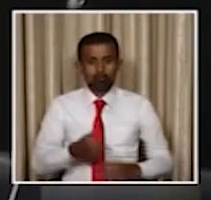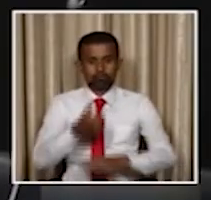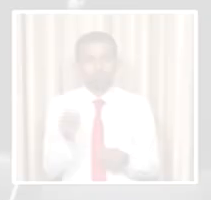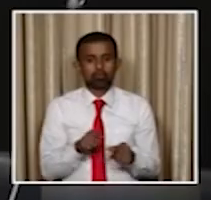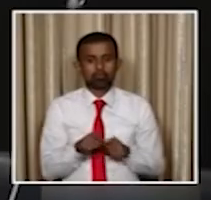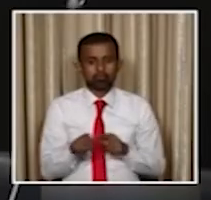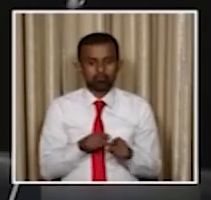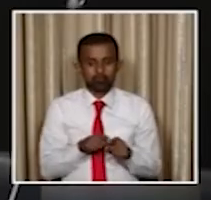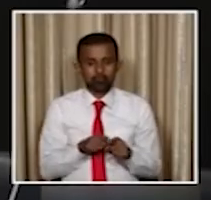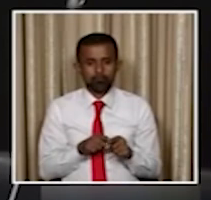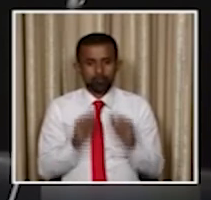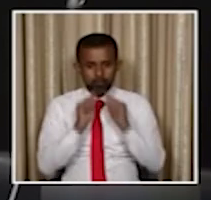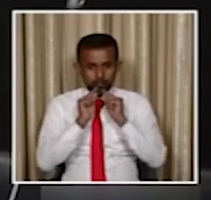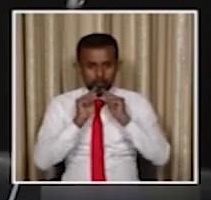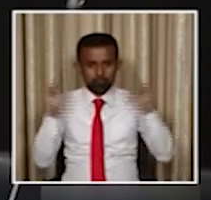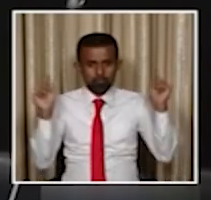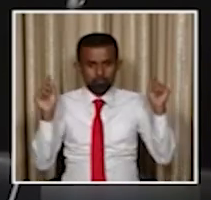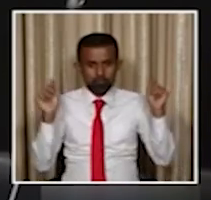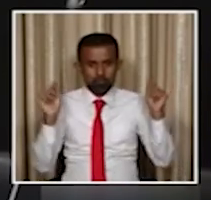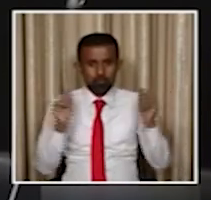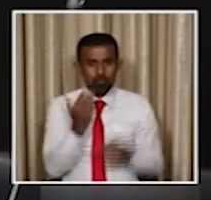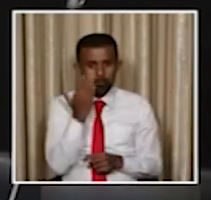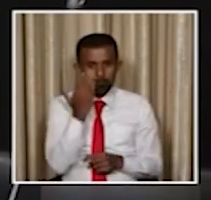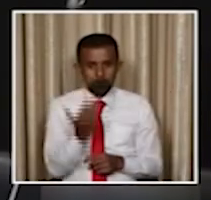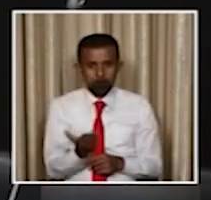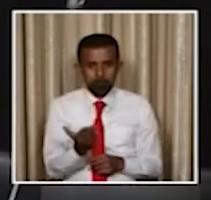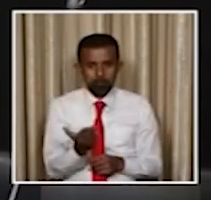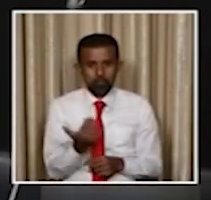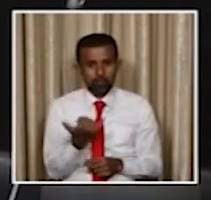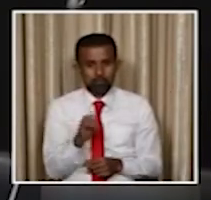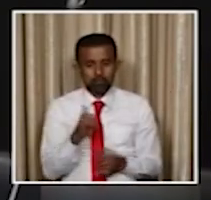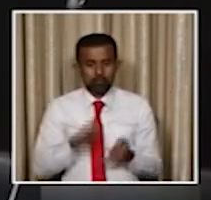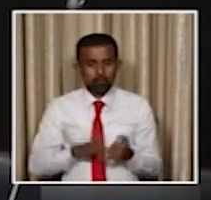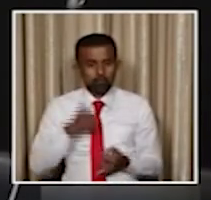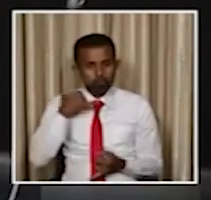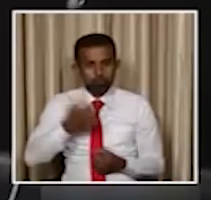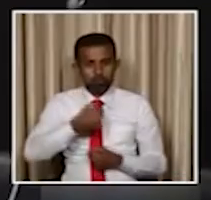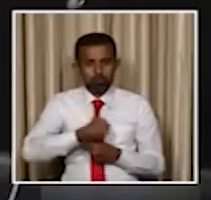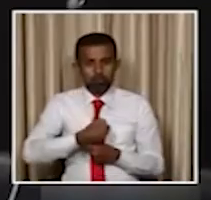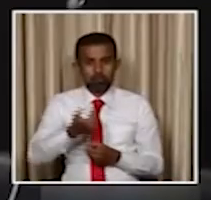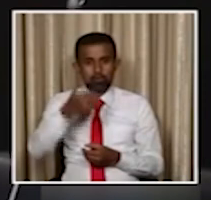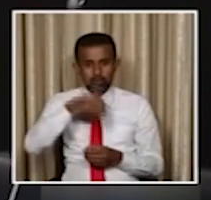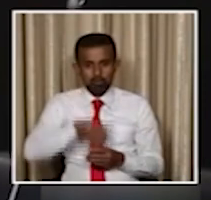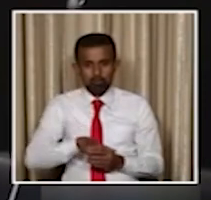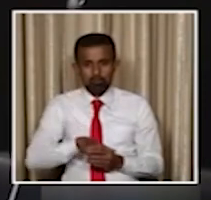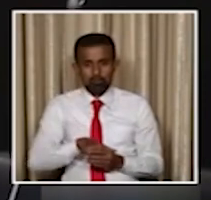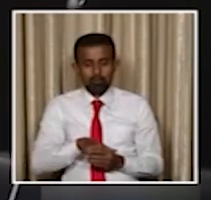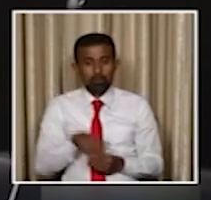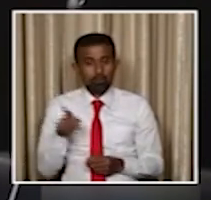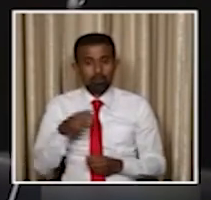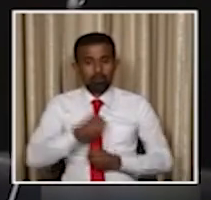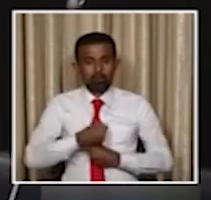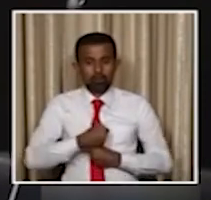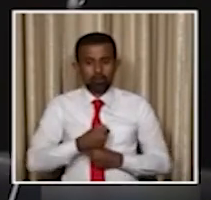සභාපතිවරයා වශයෙන් මේ ප්‍රකාශය කිරීමෙන් පැහැදිලි වෙන්නේ යම් ලෙසකින් සජබේ රජයක් පැමුණුනොත් ඒ ආණ්ඩුව